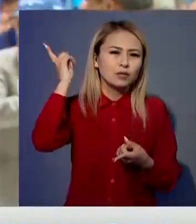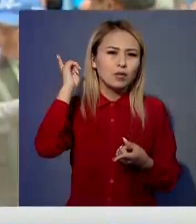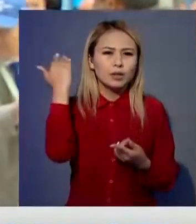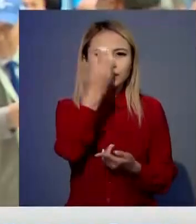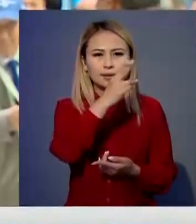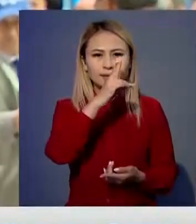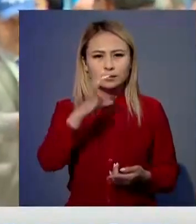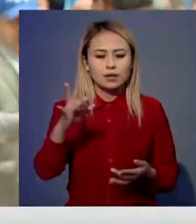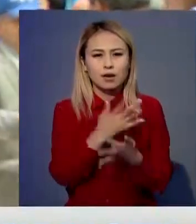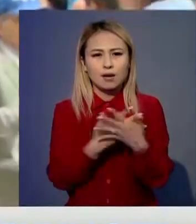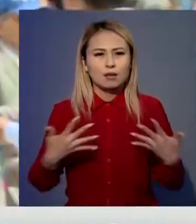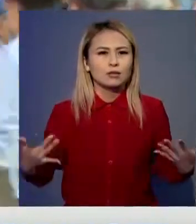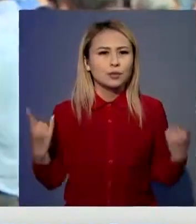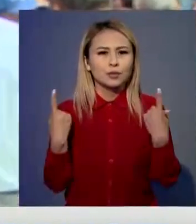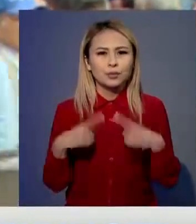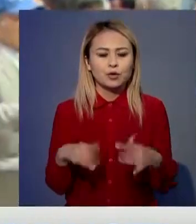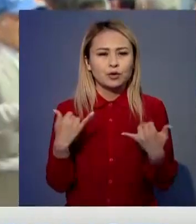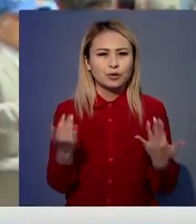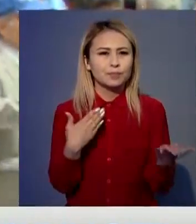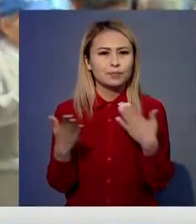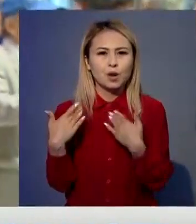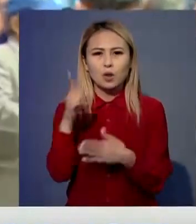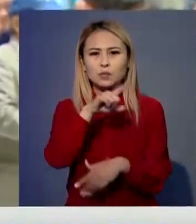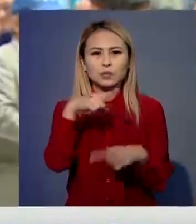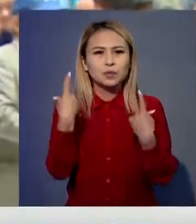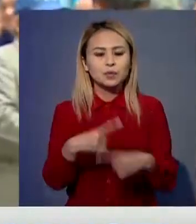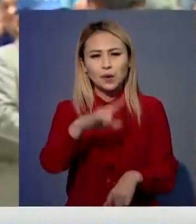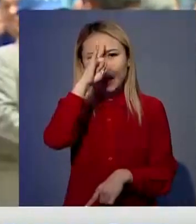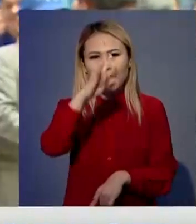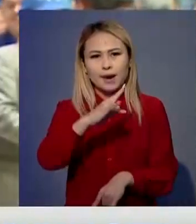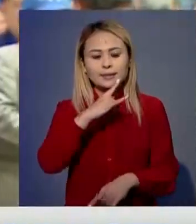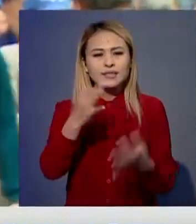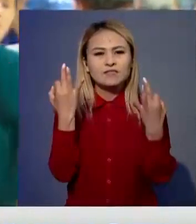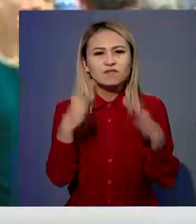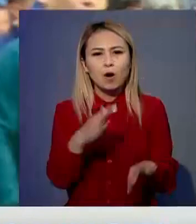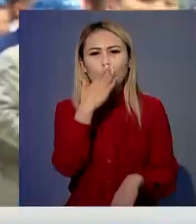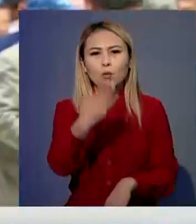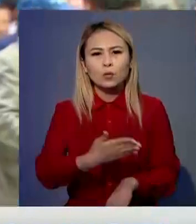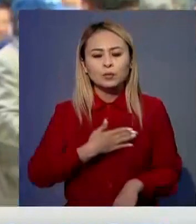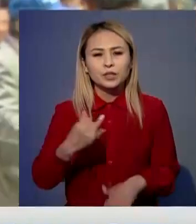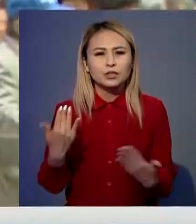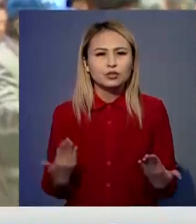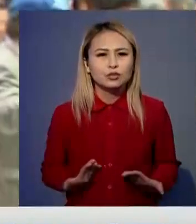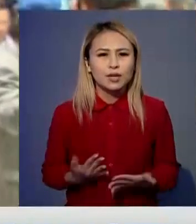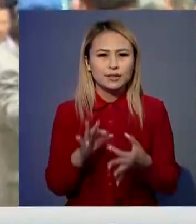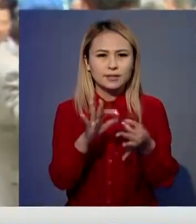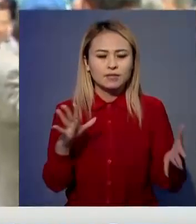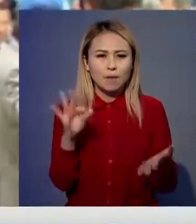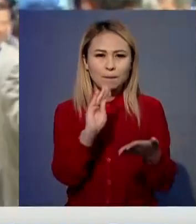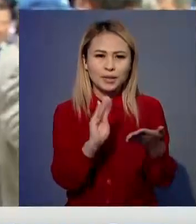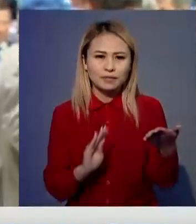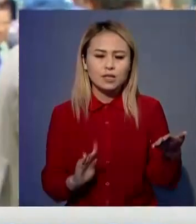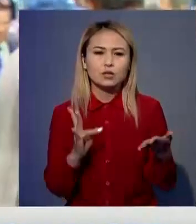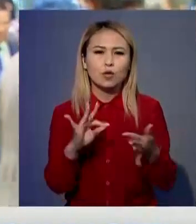үкіметінің цензурасы болды. Ал қазір басқаша. Дегенмен ол қазақтарды бостандықты жақсы көретін тәуелсіз ұлт ретінде